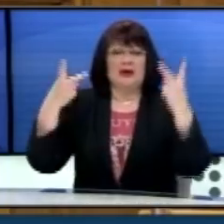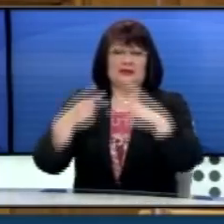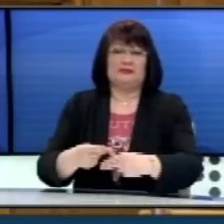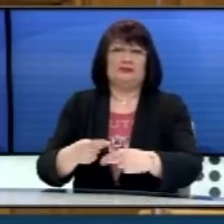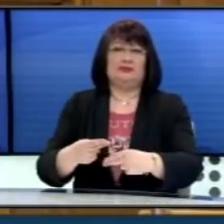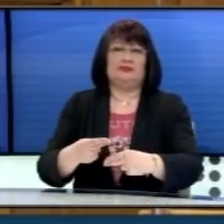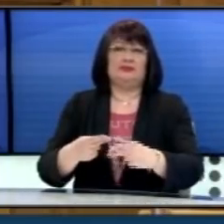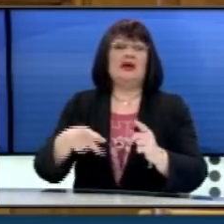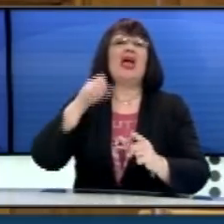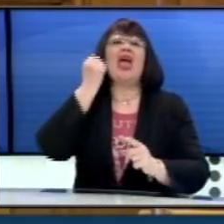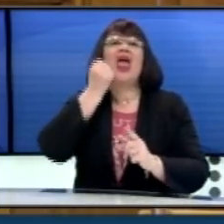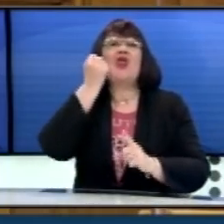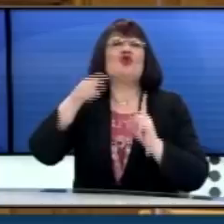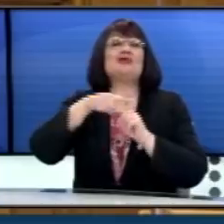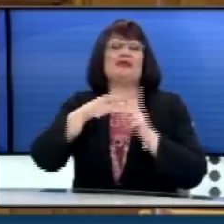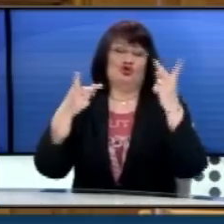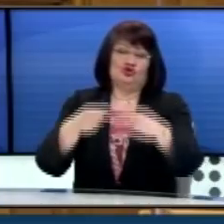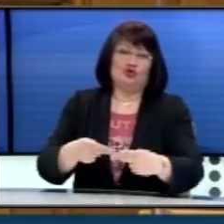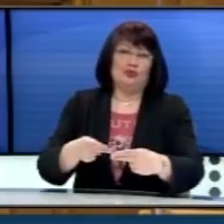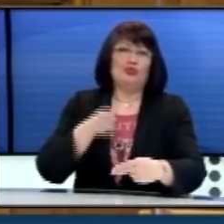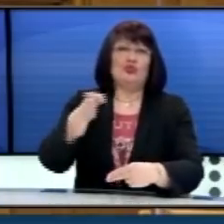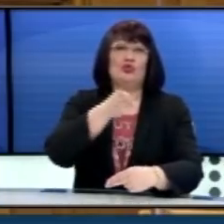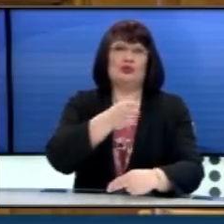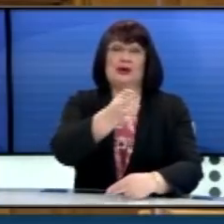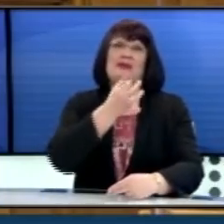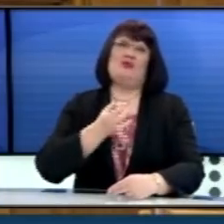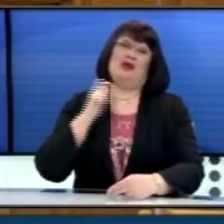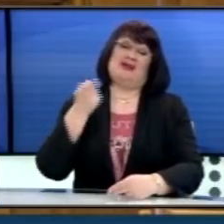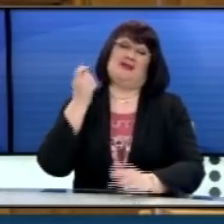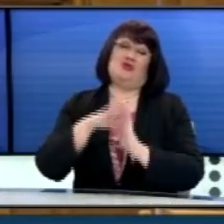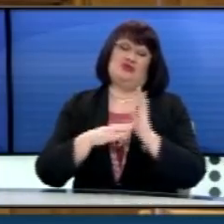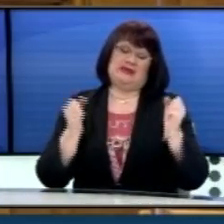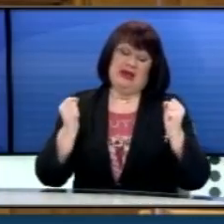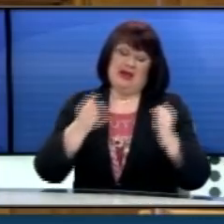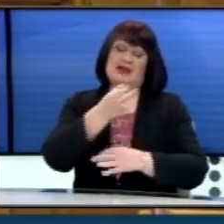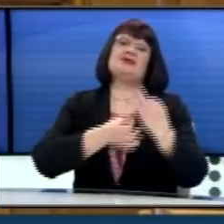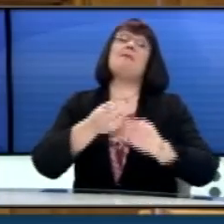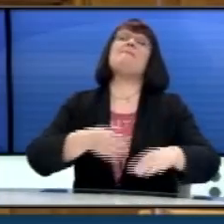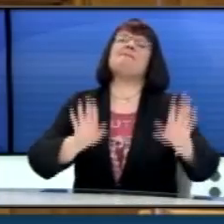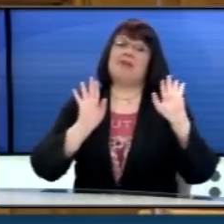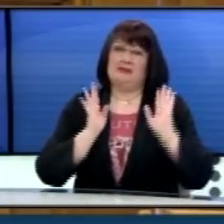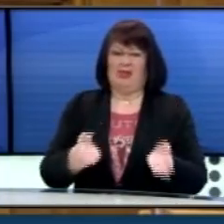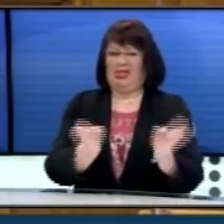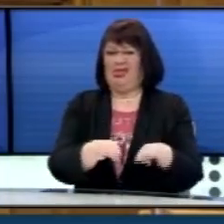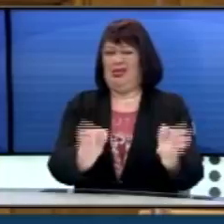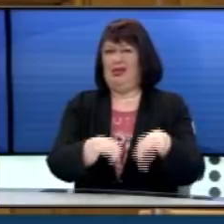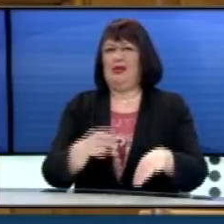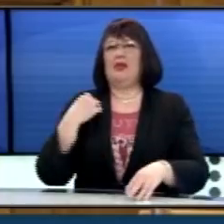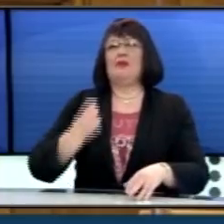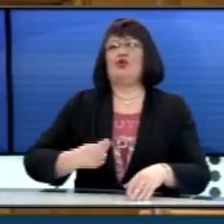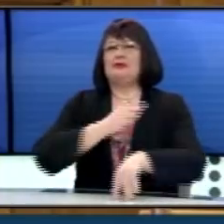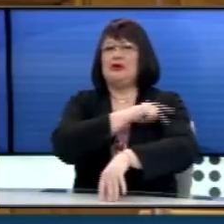Σταυρό? Αφήστε λοιπόν αυτά τα περί εθνικού συστήματος για να κρύψετε πως τα